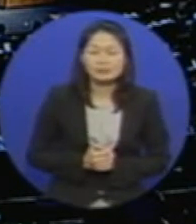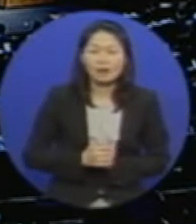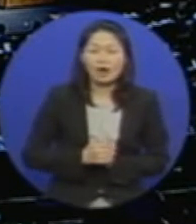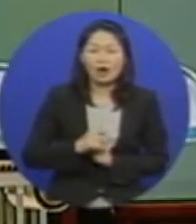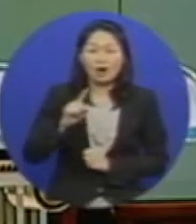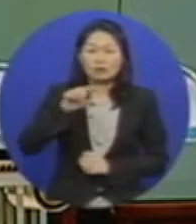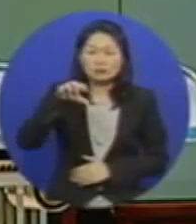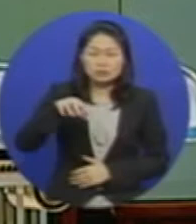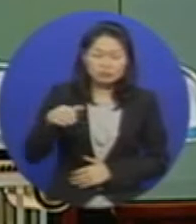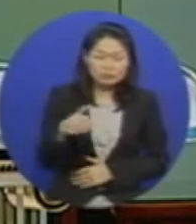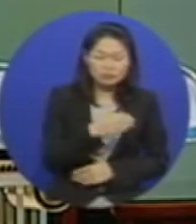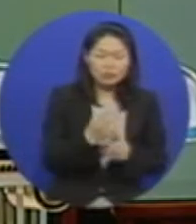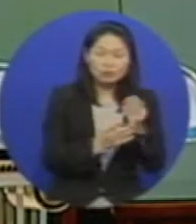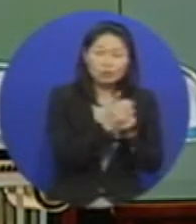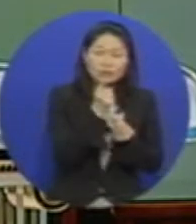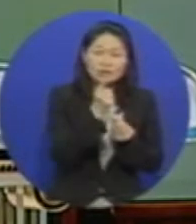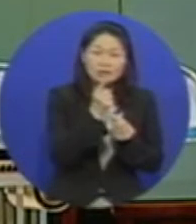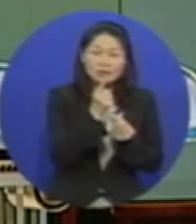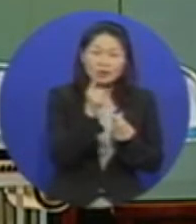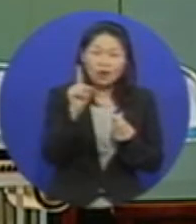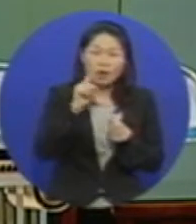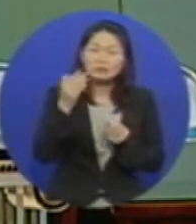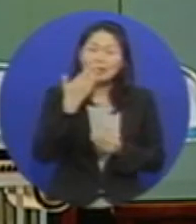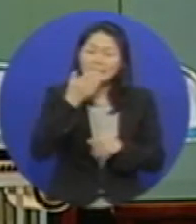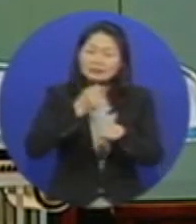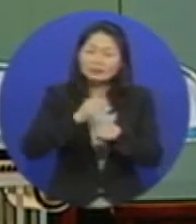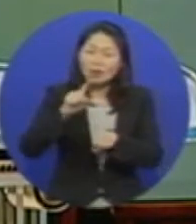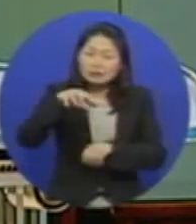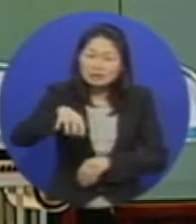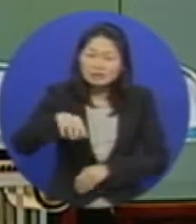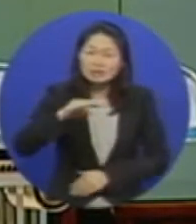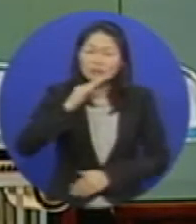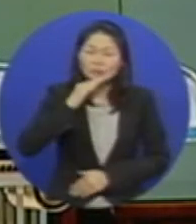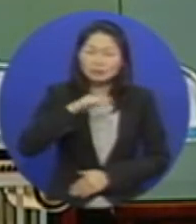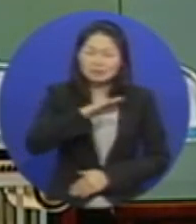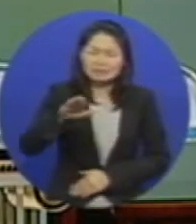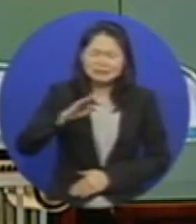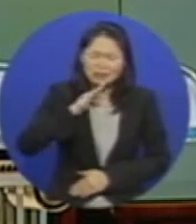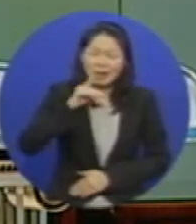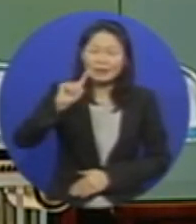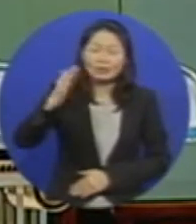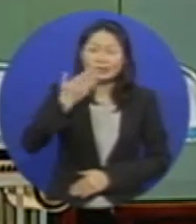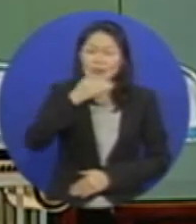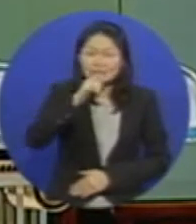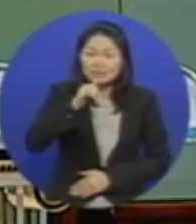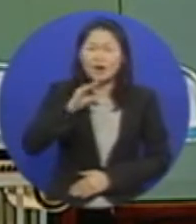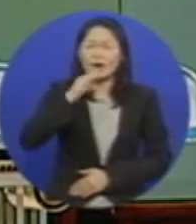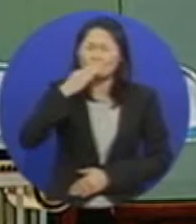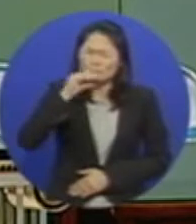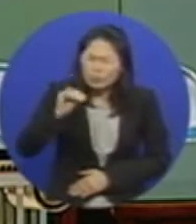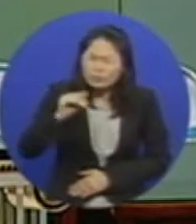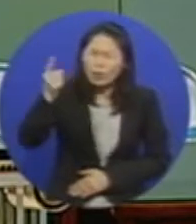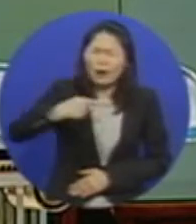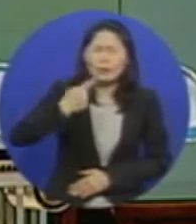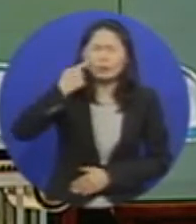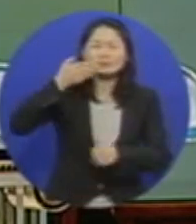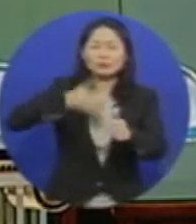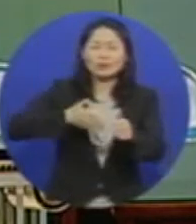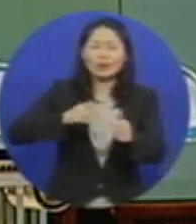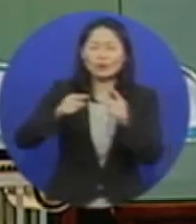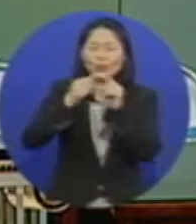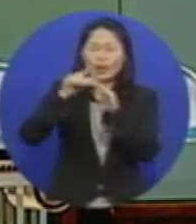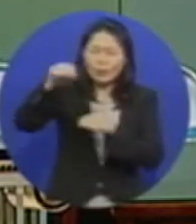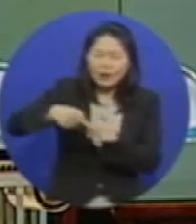어디서 통일을 될 수 있을까 그 가능성이 어디 있을까 우리가 진짜 하나 될 수 있을까 물론입니다 와보세요 교회와